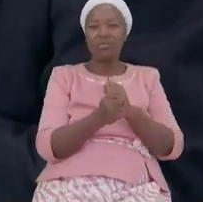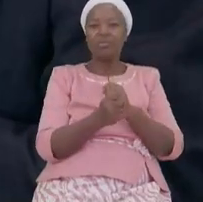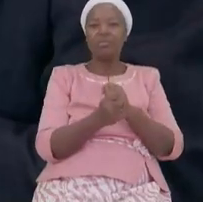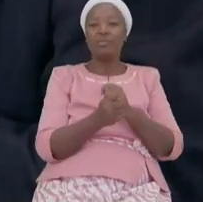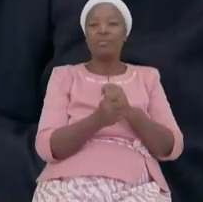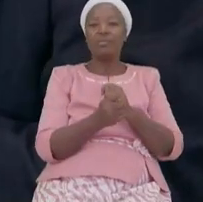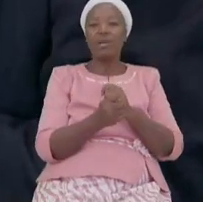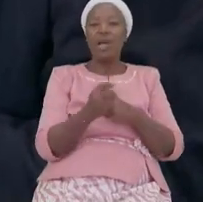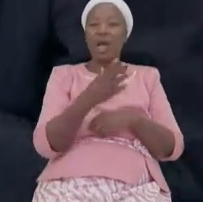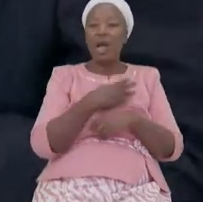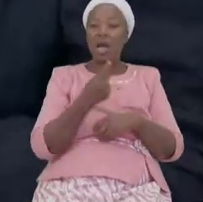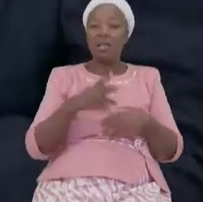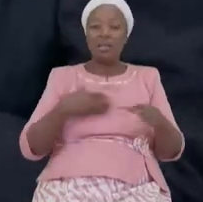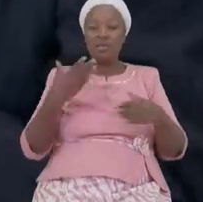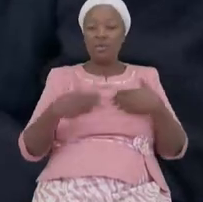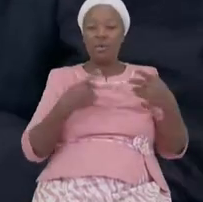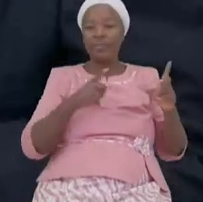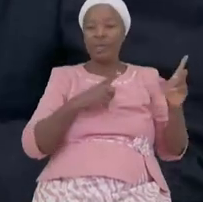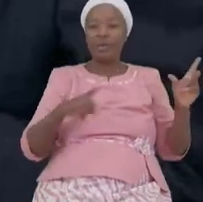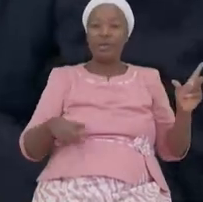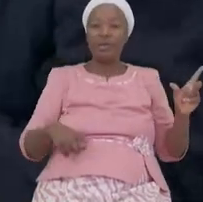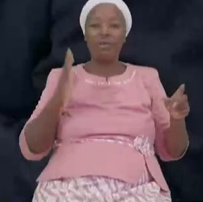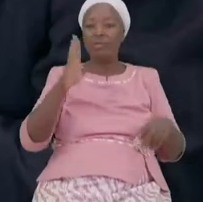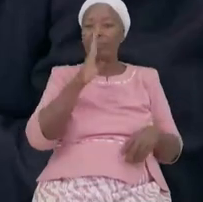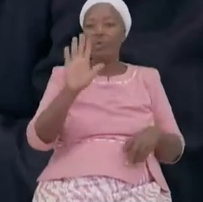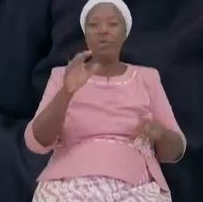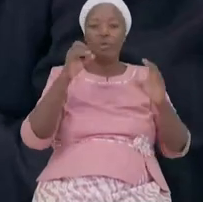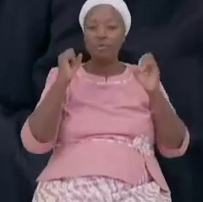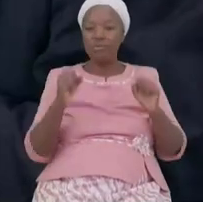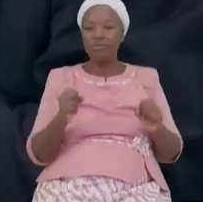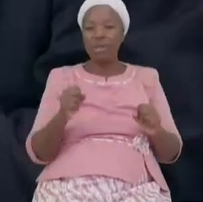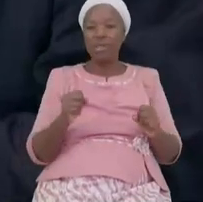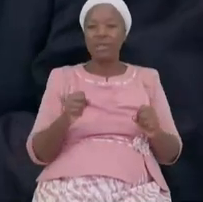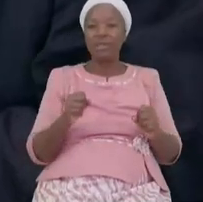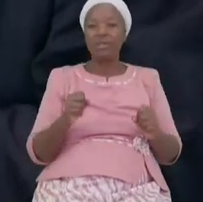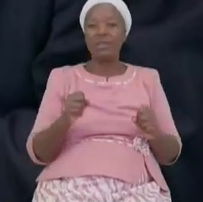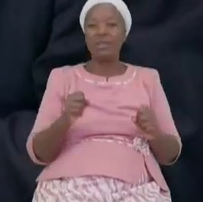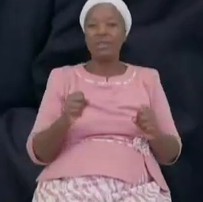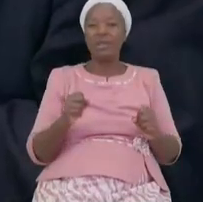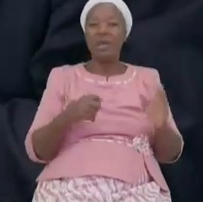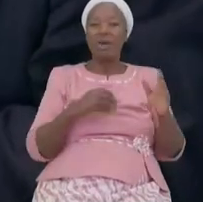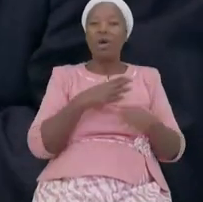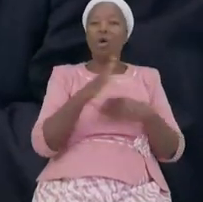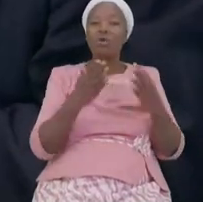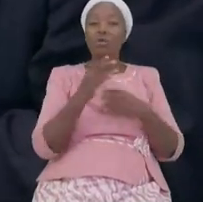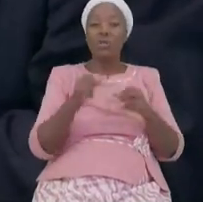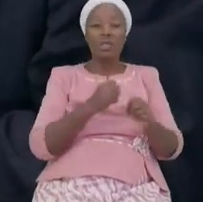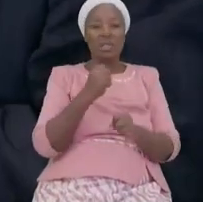Et la joie du Seigneur sera ta force tout au long de l'année.